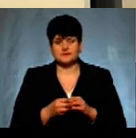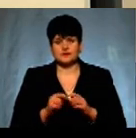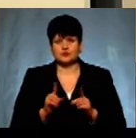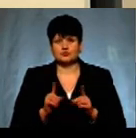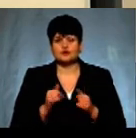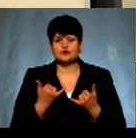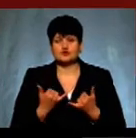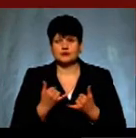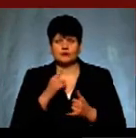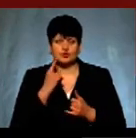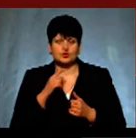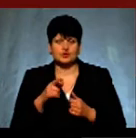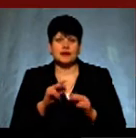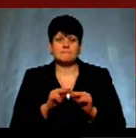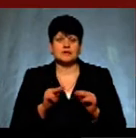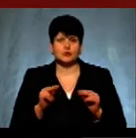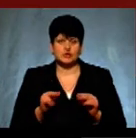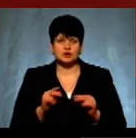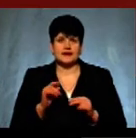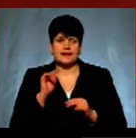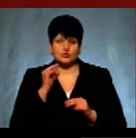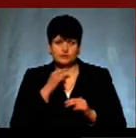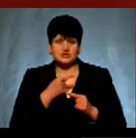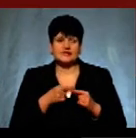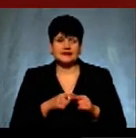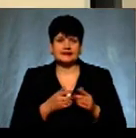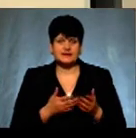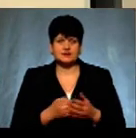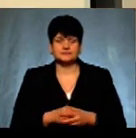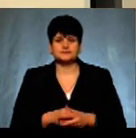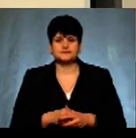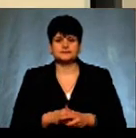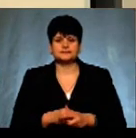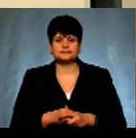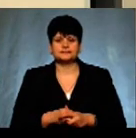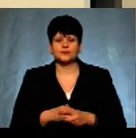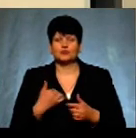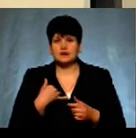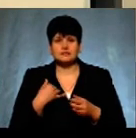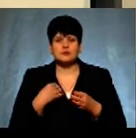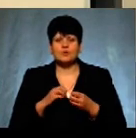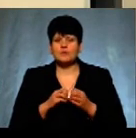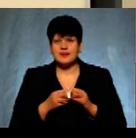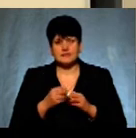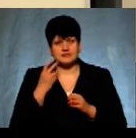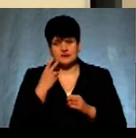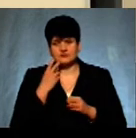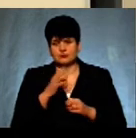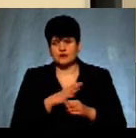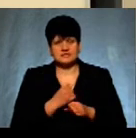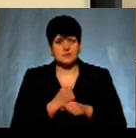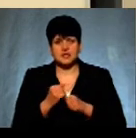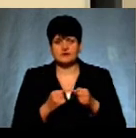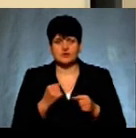сьогодні молоді люди... У Тернополі є педагогічний університет, економічний, технічний. Звичайно, у нас проблема завжди була з